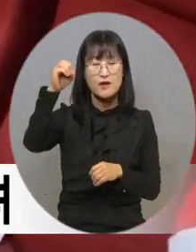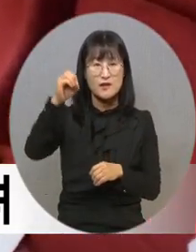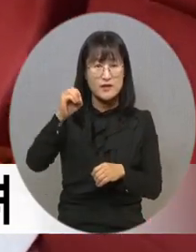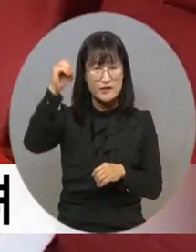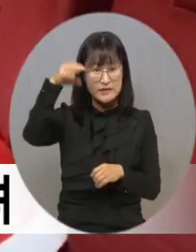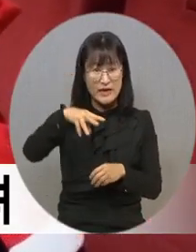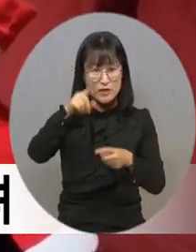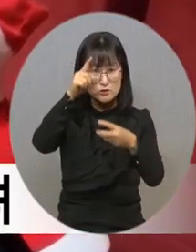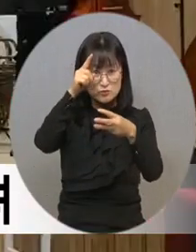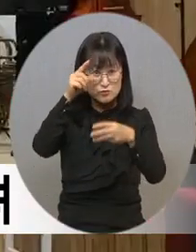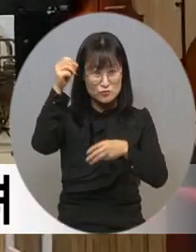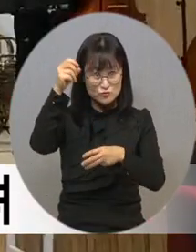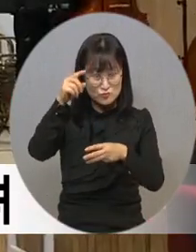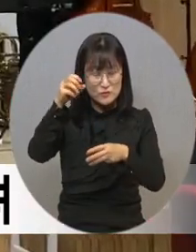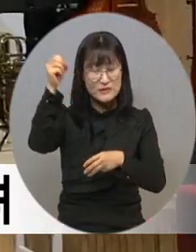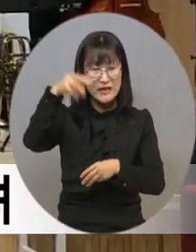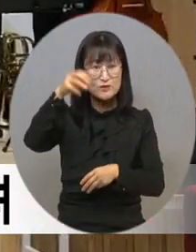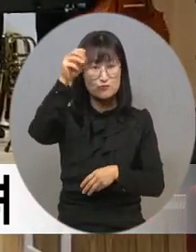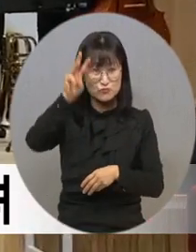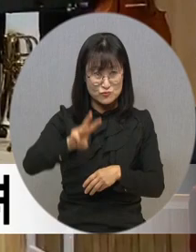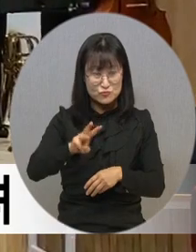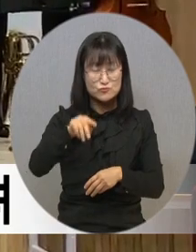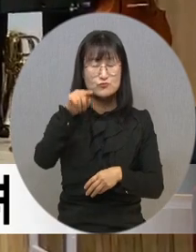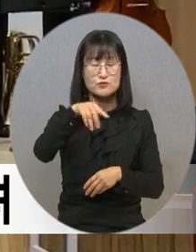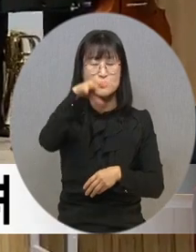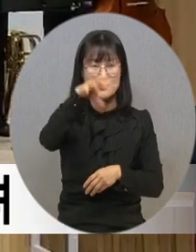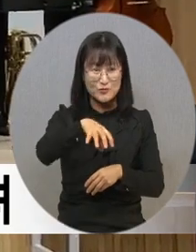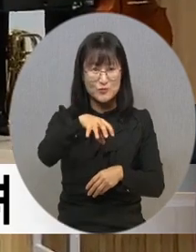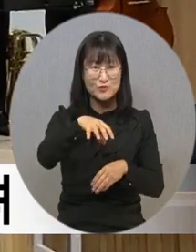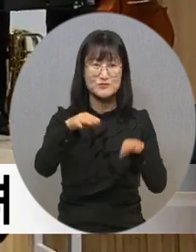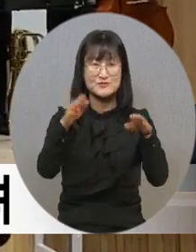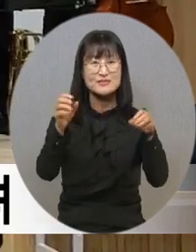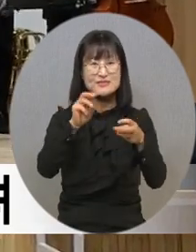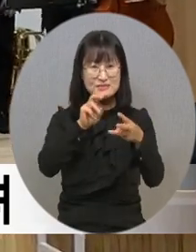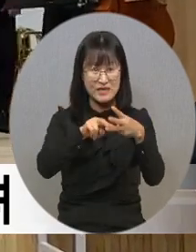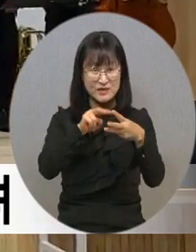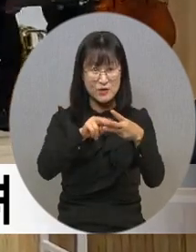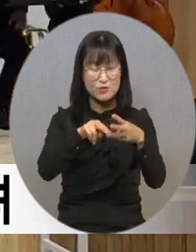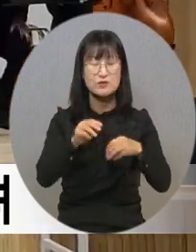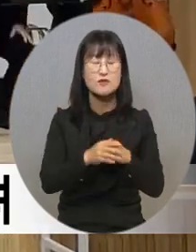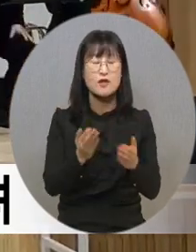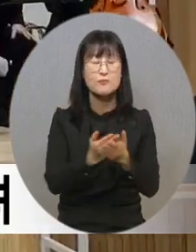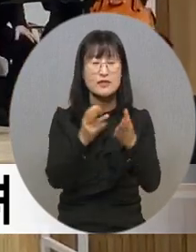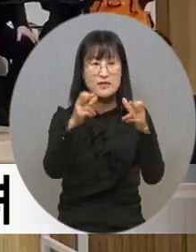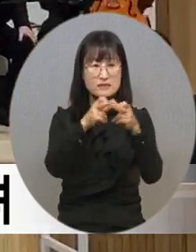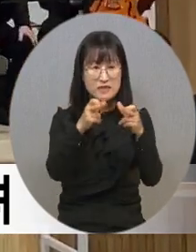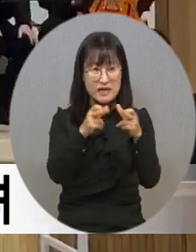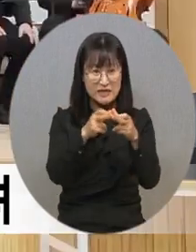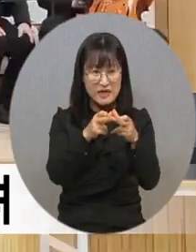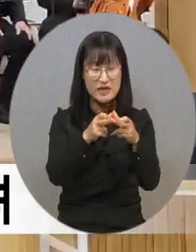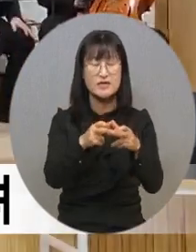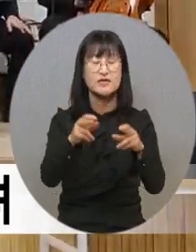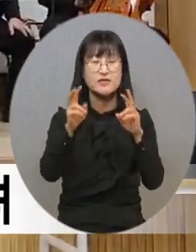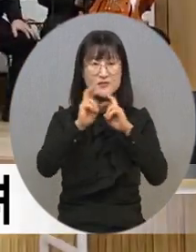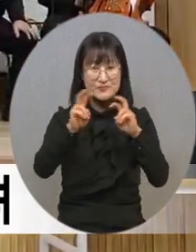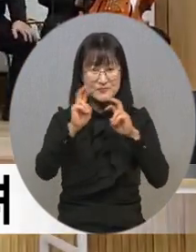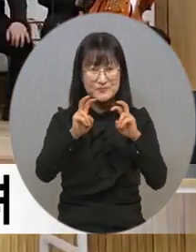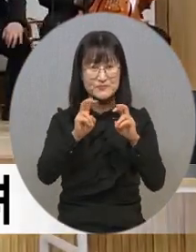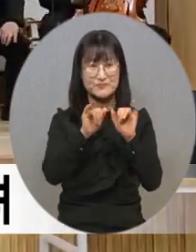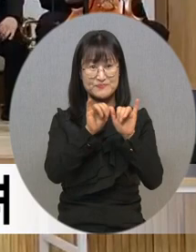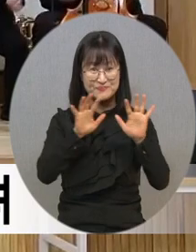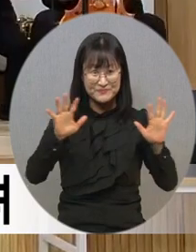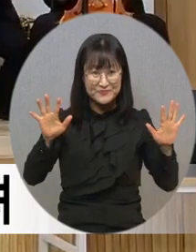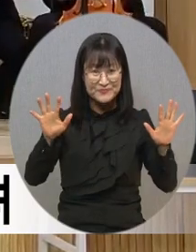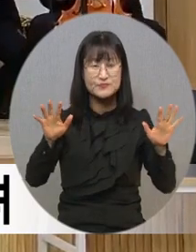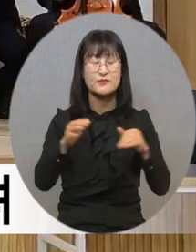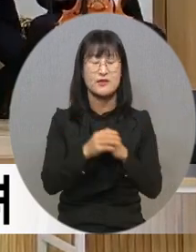다올림센터 소극장입니다. 오늘은 양주시의 삶의 기반을 둔 발달장애인 음악가로 구성된 드림투 앙상블의